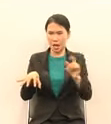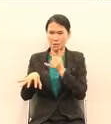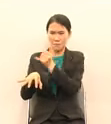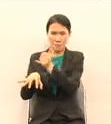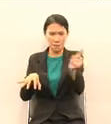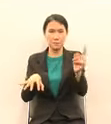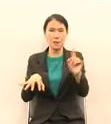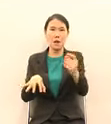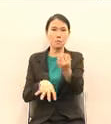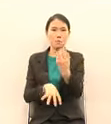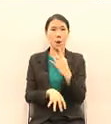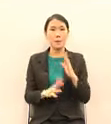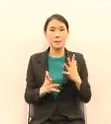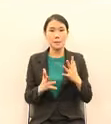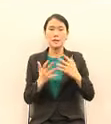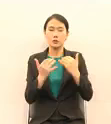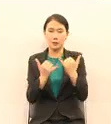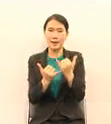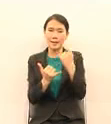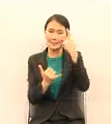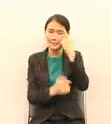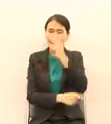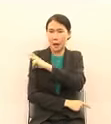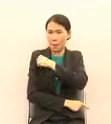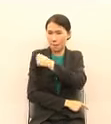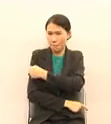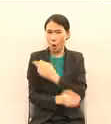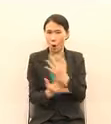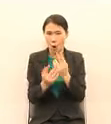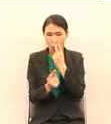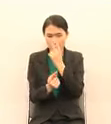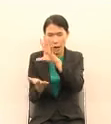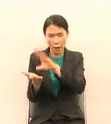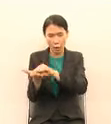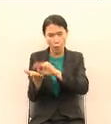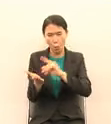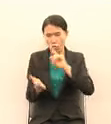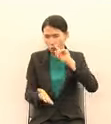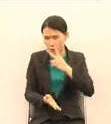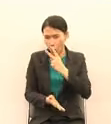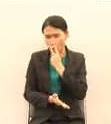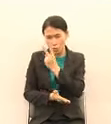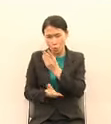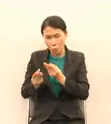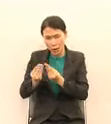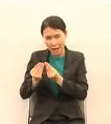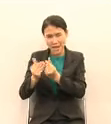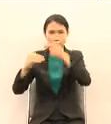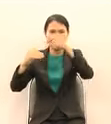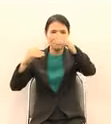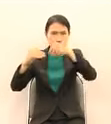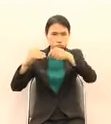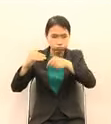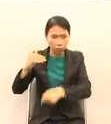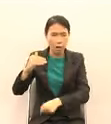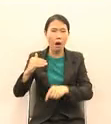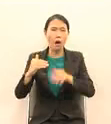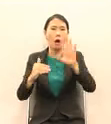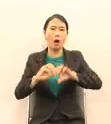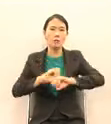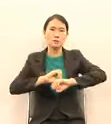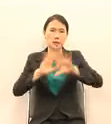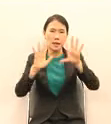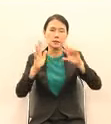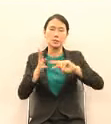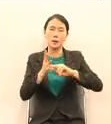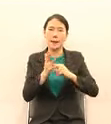งนะซึ่งตรงนี้ก็ต้องเรียนว่าขณะนี้กำลังคลีนข้อมูลตรงส่วนนี้อยู่เพื่อที่จะให้รู้ชัดๆว่าเร